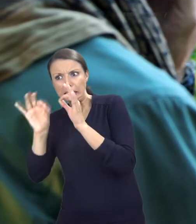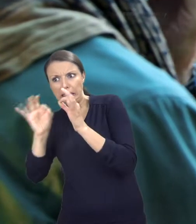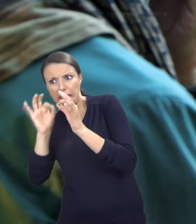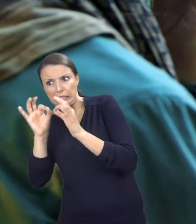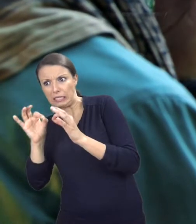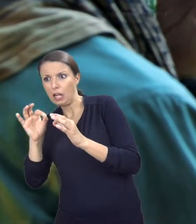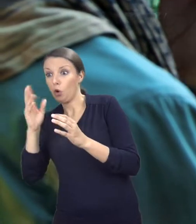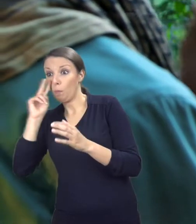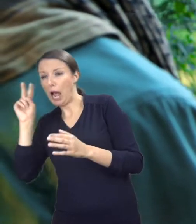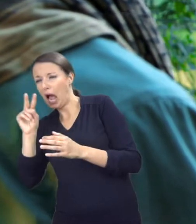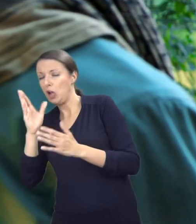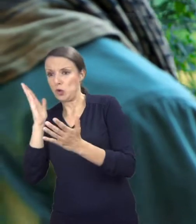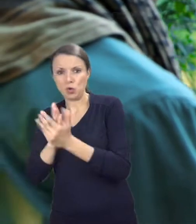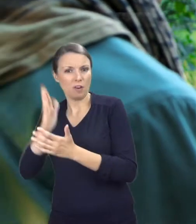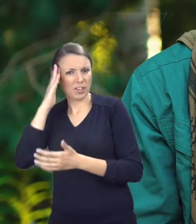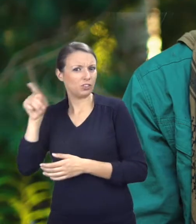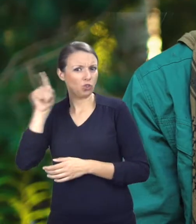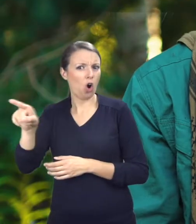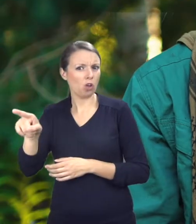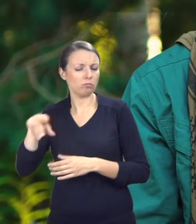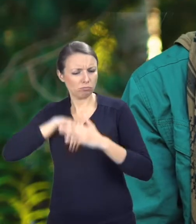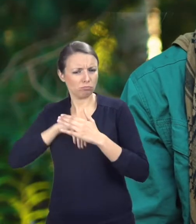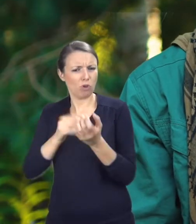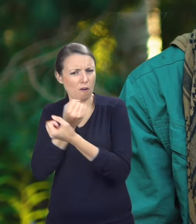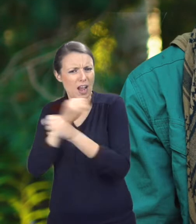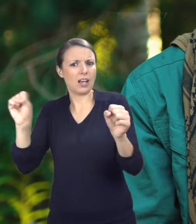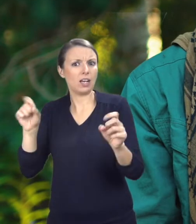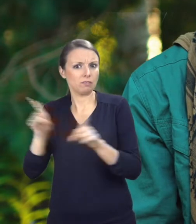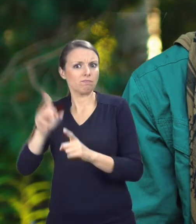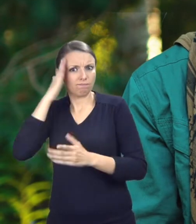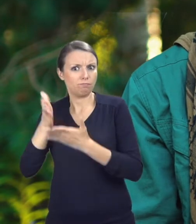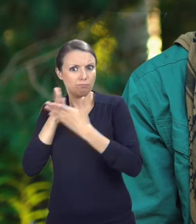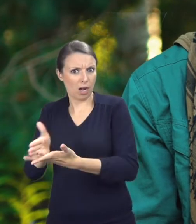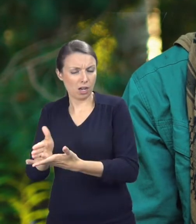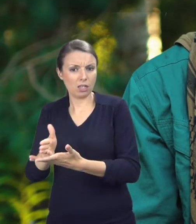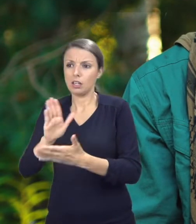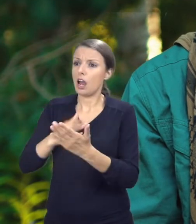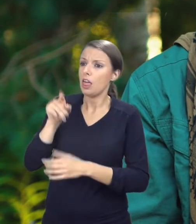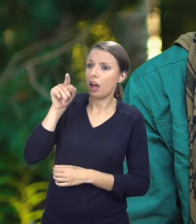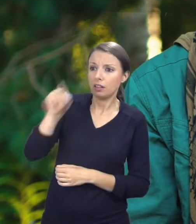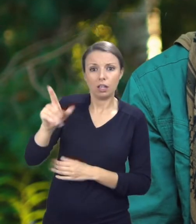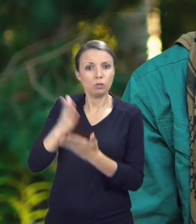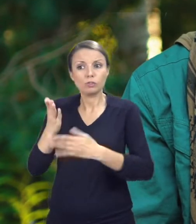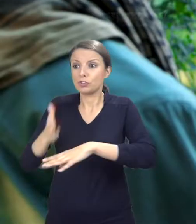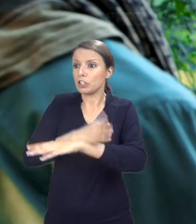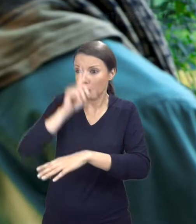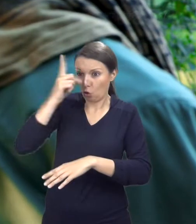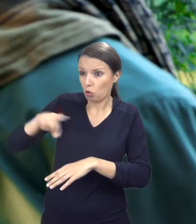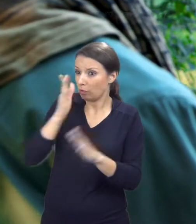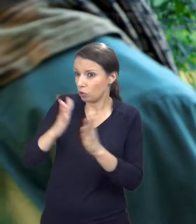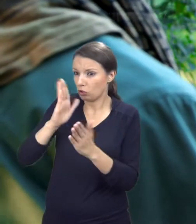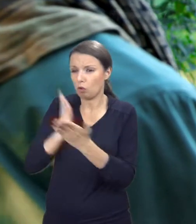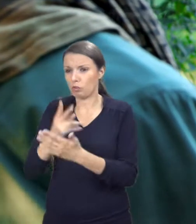jak realizujesz swoje szkolenia, jak przygotowujesz ludzi do wejścia do lasu, to widzisz tak, ten